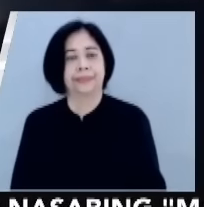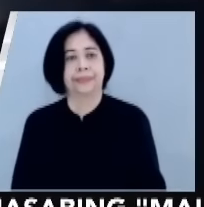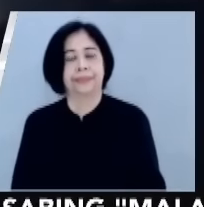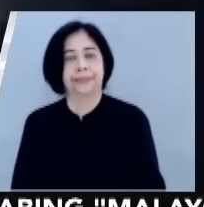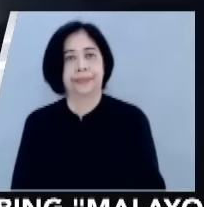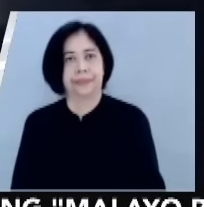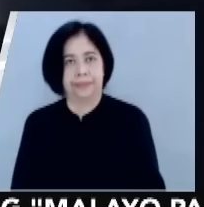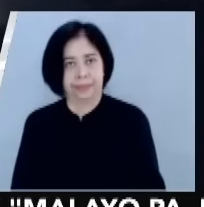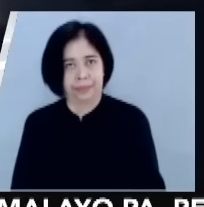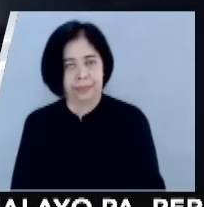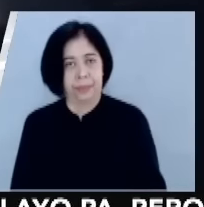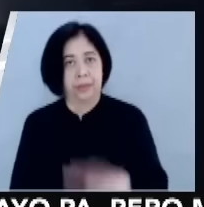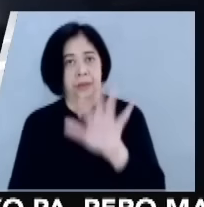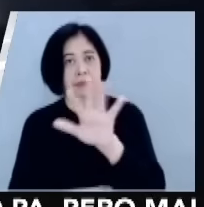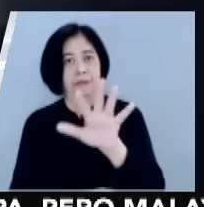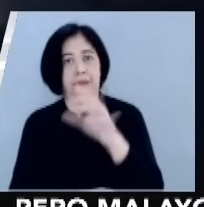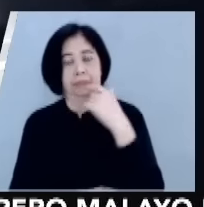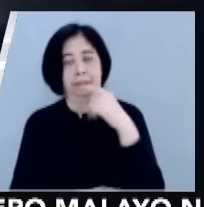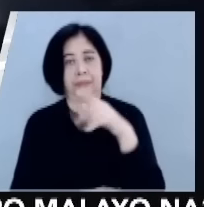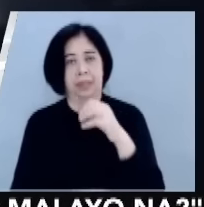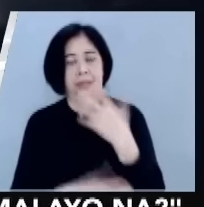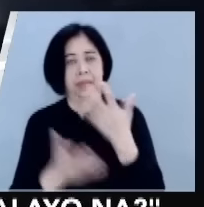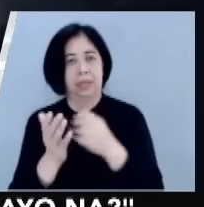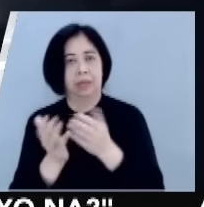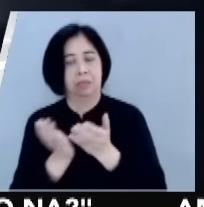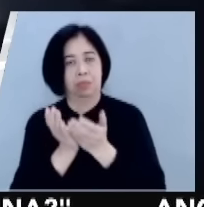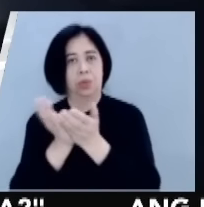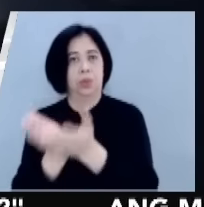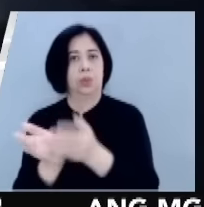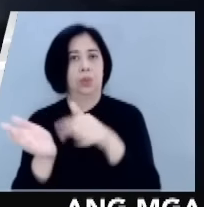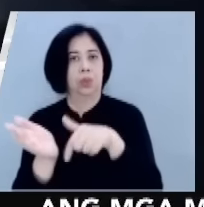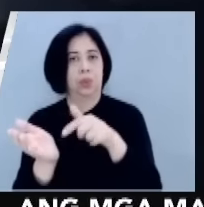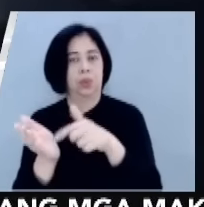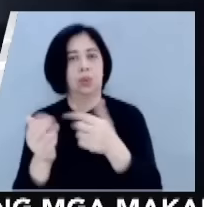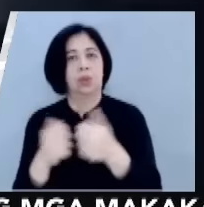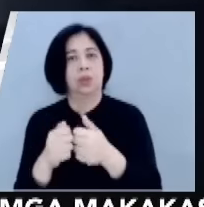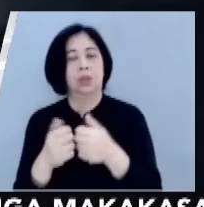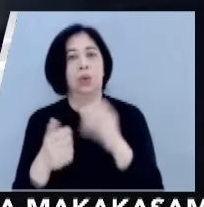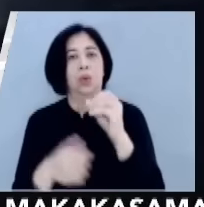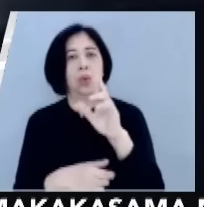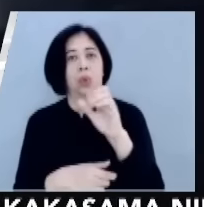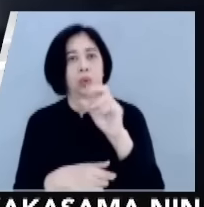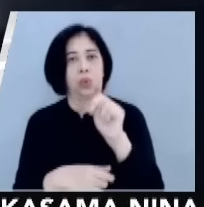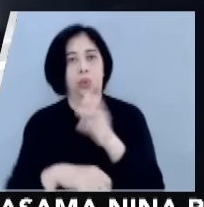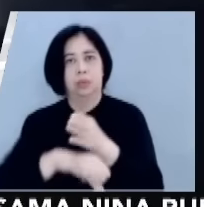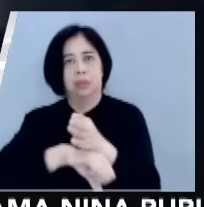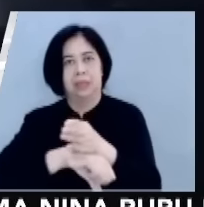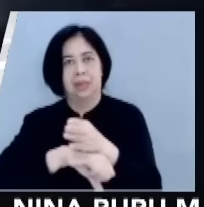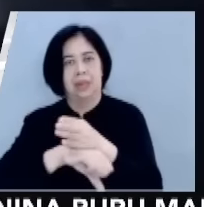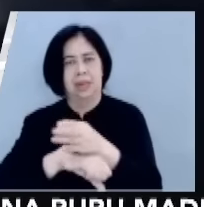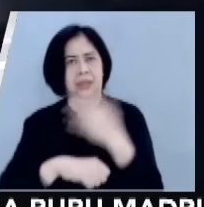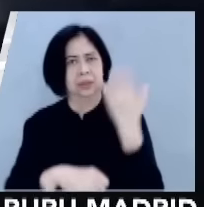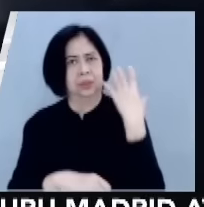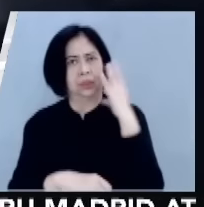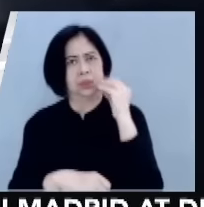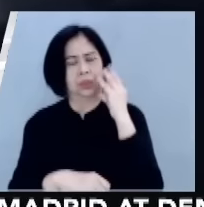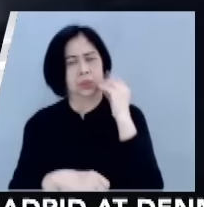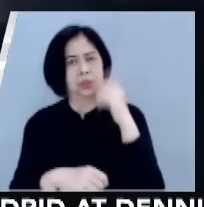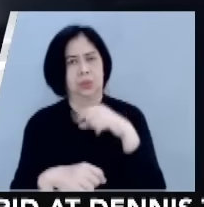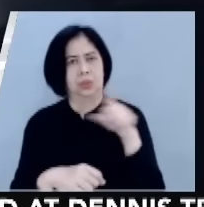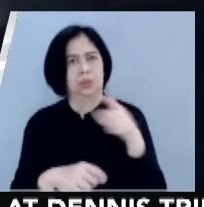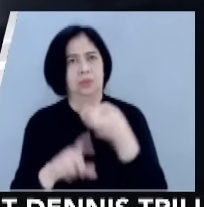Mag-aalas 5 ngayong hapon, Mel, dumawang itong BRP Datu Pagbuaya dito sa kanyang home port sa Orion, Bataan. Isang araw nga matapos makaranas ng harassment mula sa mga barko